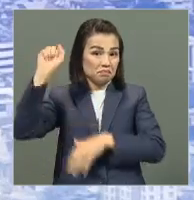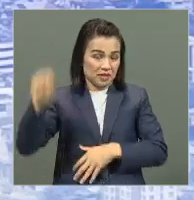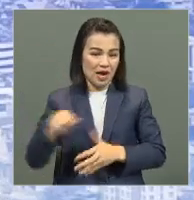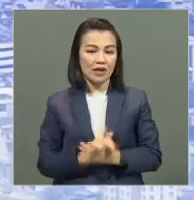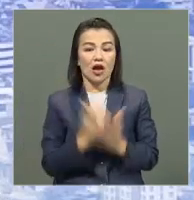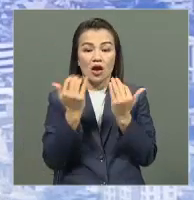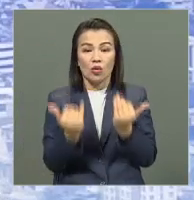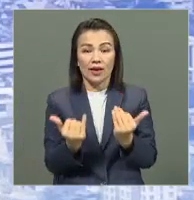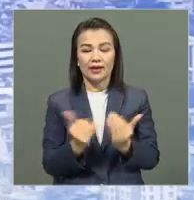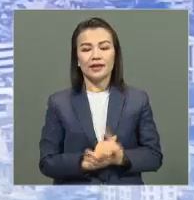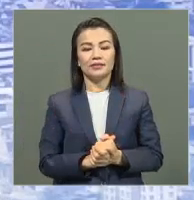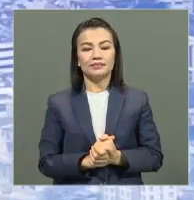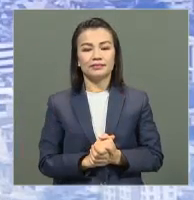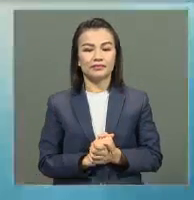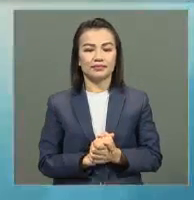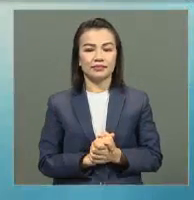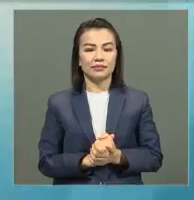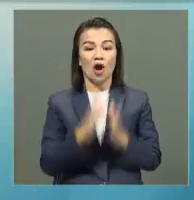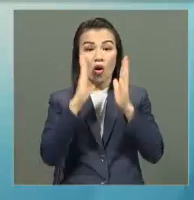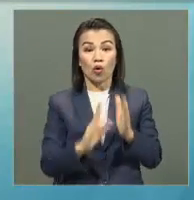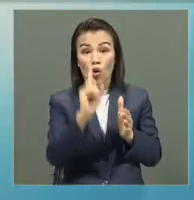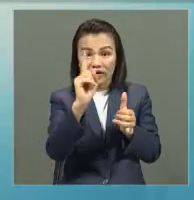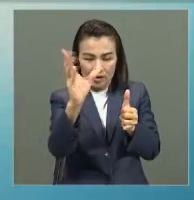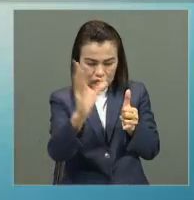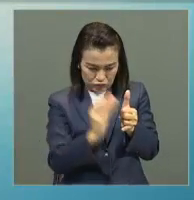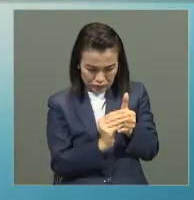เมื่อรับชมครับเรื่องของการดูแลสุขภาพก็กาดต้องไม่ตกอย่างที่เคยพูดคุยกันนะครับแม้ตัวเลขจะเป็นเลขหลักเดียวนะครับก็ยังต้องจำเป็นที่จะต้องดูแลกันเหมือนเดิมนะครับเพราะว่าสถานการณ์ของโลกอย่างที่เคยรายงานกันไปก็ยังไม่ได้เป็นที่น่าไว้วางใจนะครับวันนี้ครับเป็นการรายงาน1รายสำหรับวันนี้นะครับ